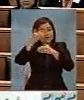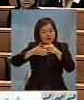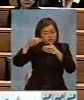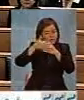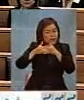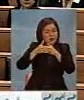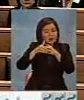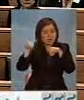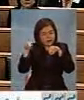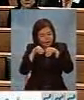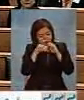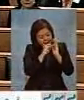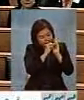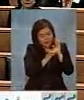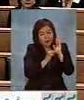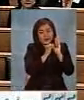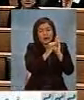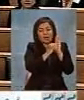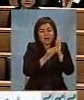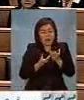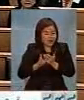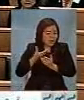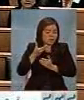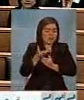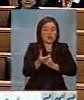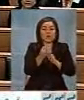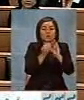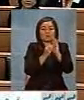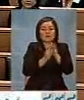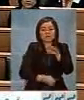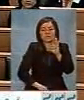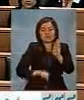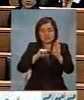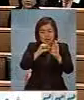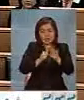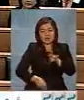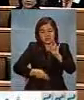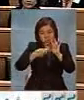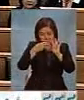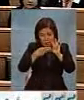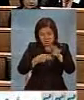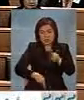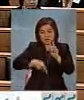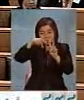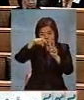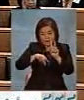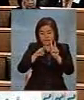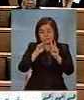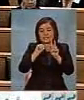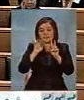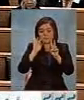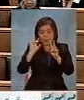องใช้งบให้กรุงเทพมหานคร 472,448 ล้านบา